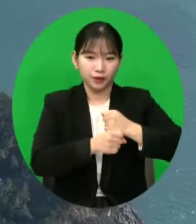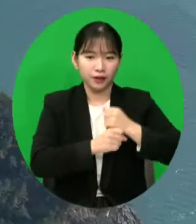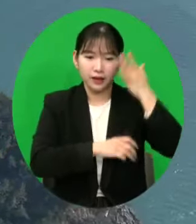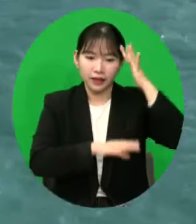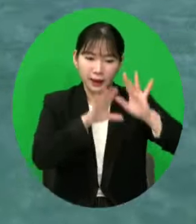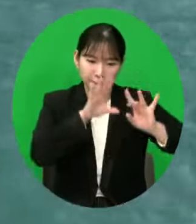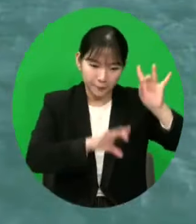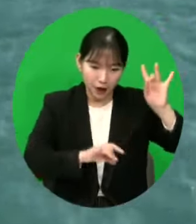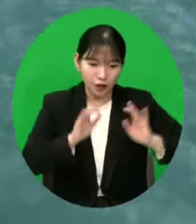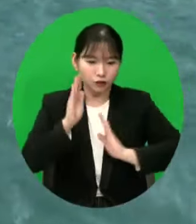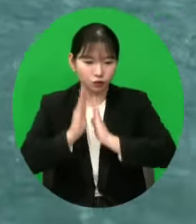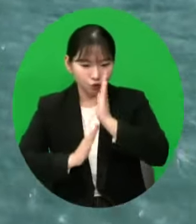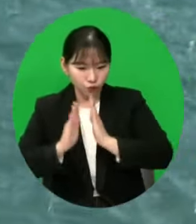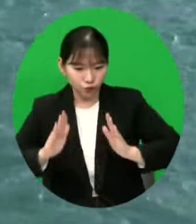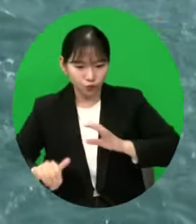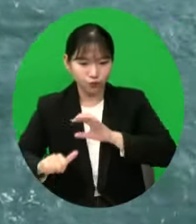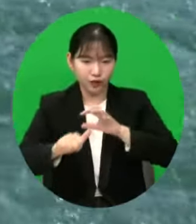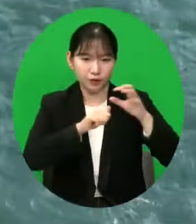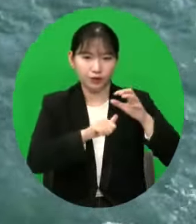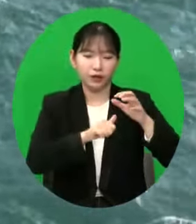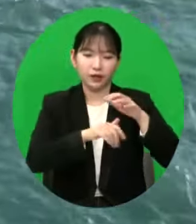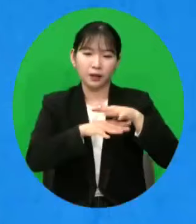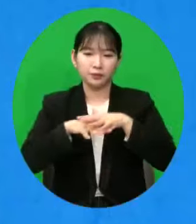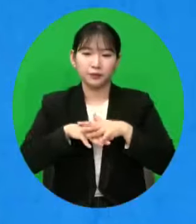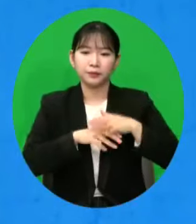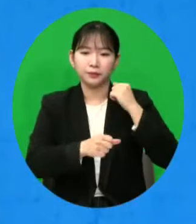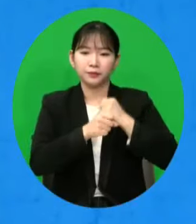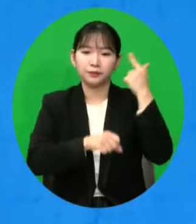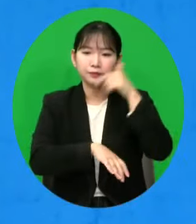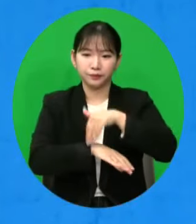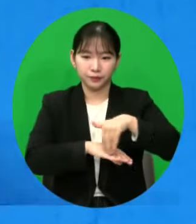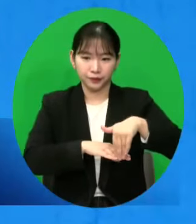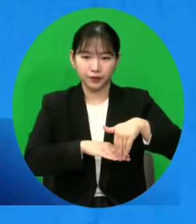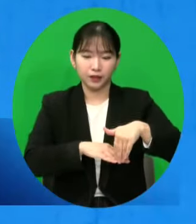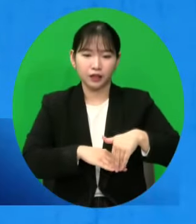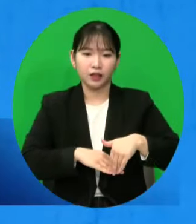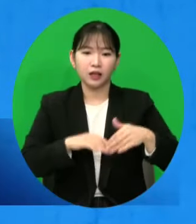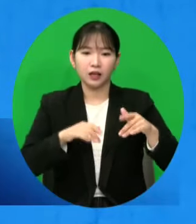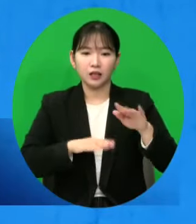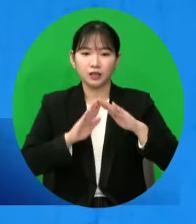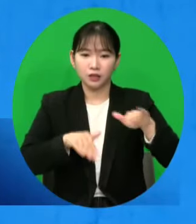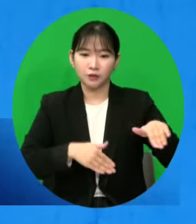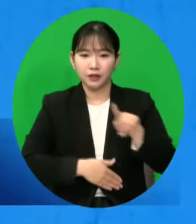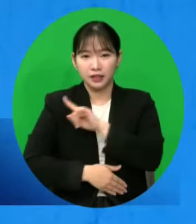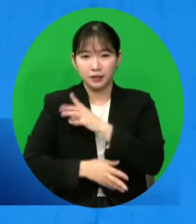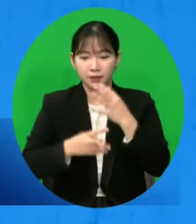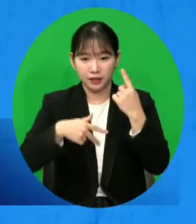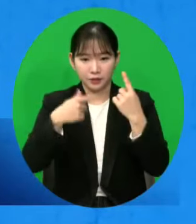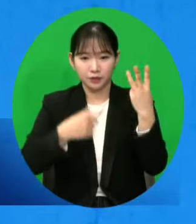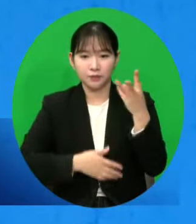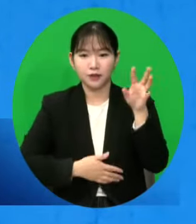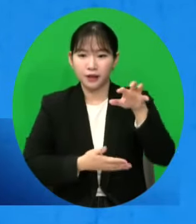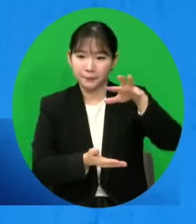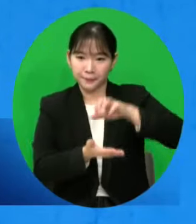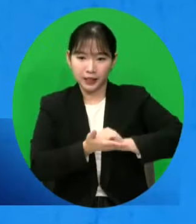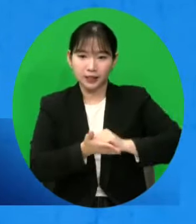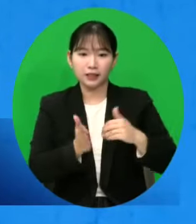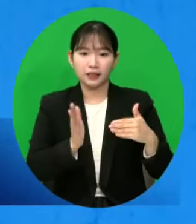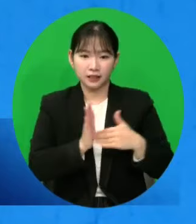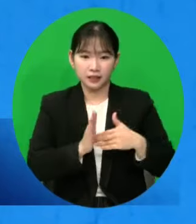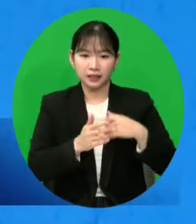거점과 연결하는 플랫폼이 만들어질 전망입니다. 우리 돈은 가장 많은 1조 3천억 원을 확보한